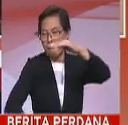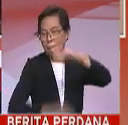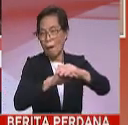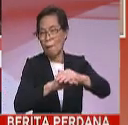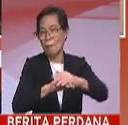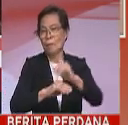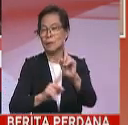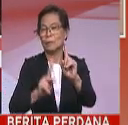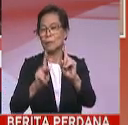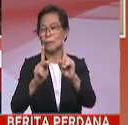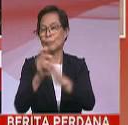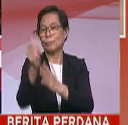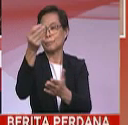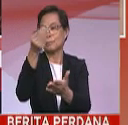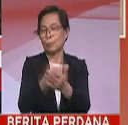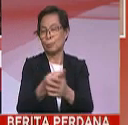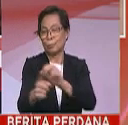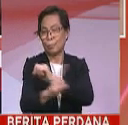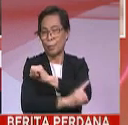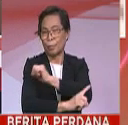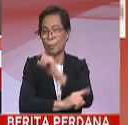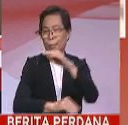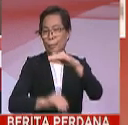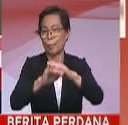maksimum RM1,000.